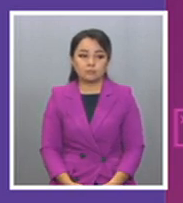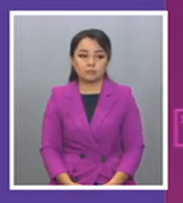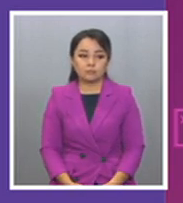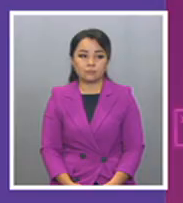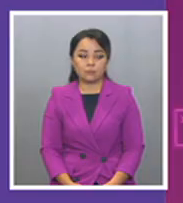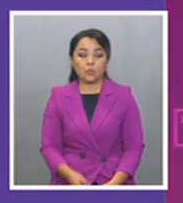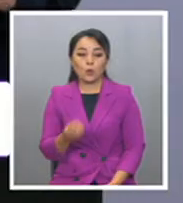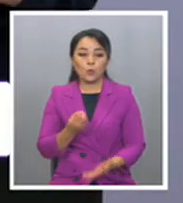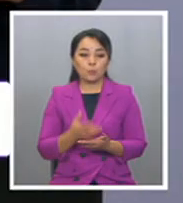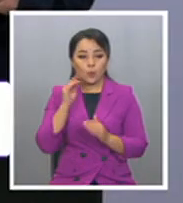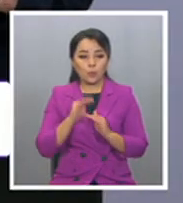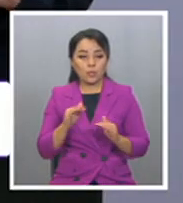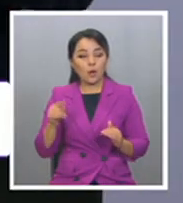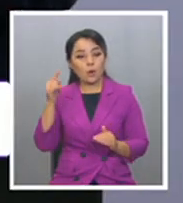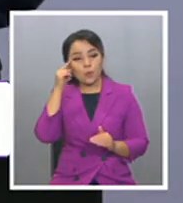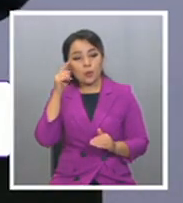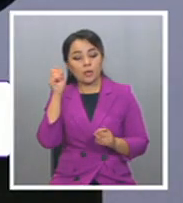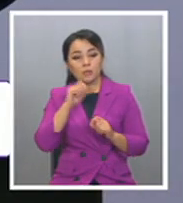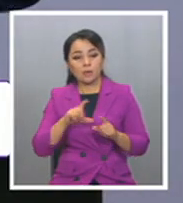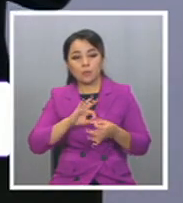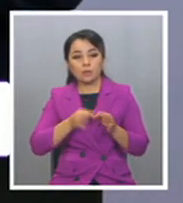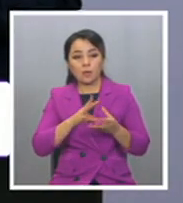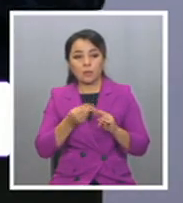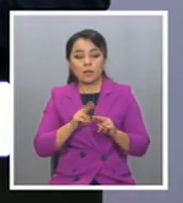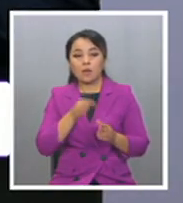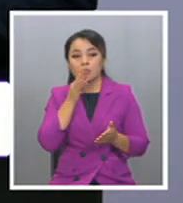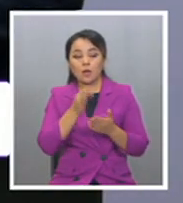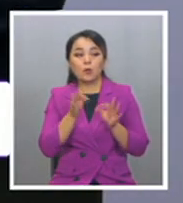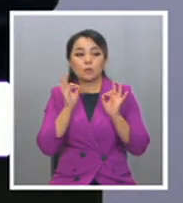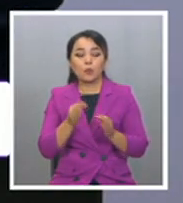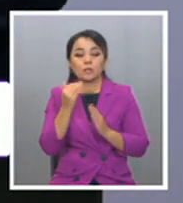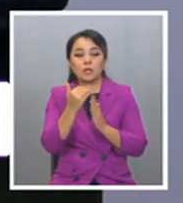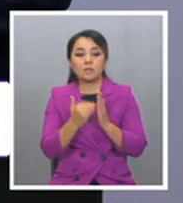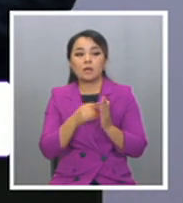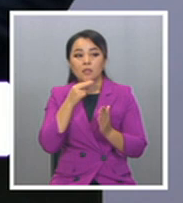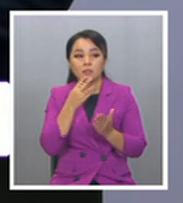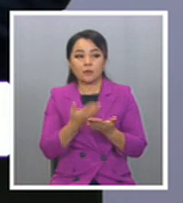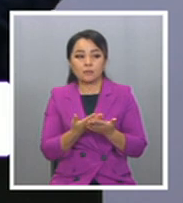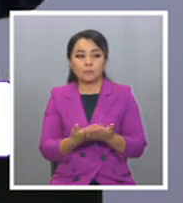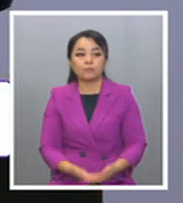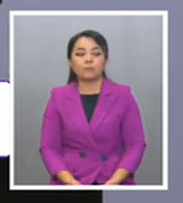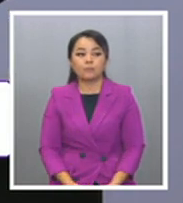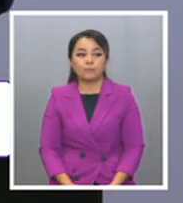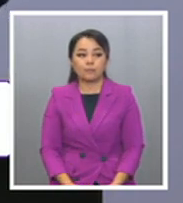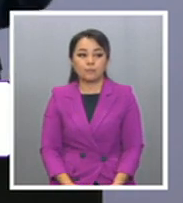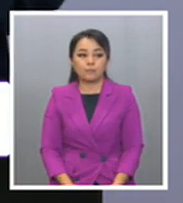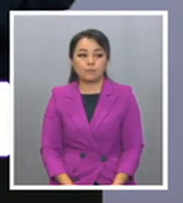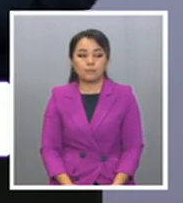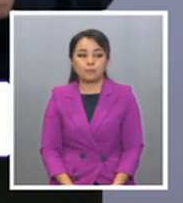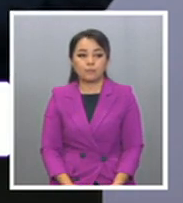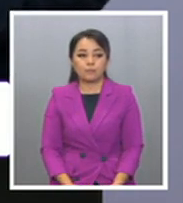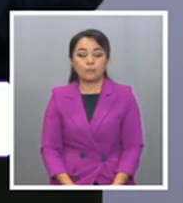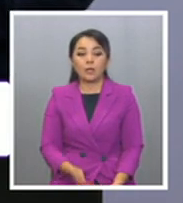Құрметті оқушылар, ойымызды сабақтап алған болсақ, онда дұрыс ретіне назар аударайық. Яғни,